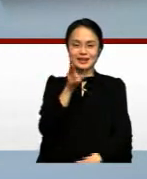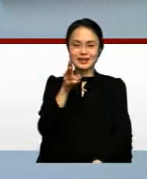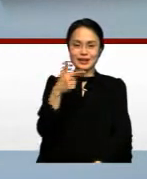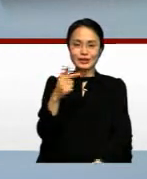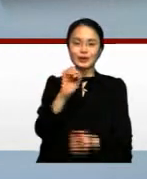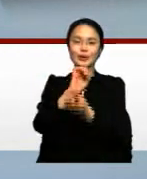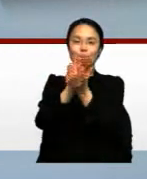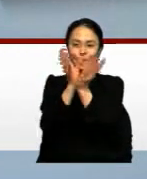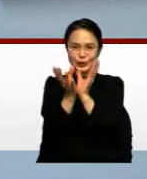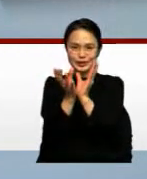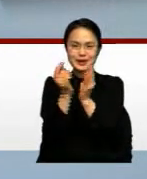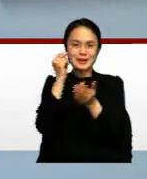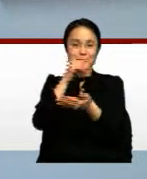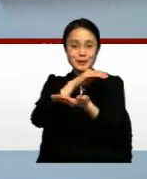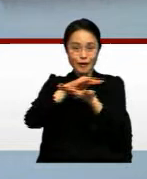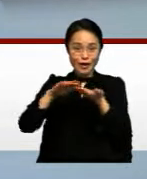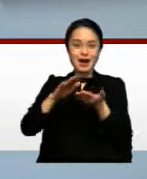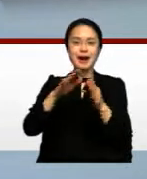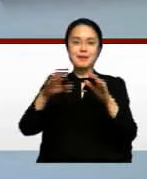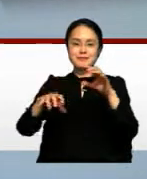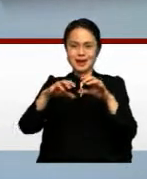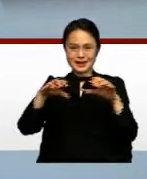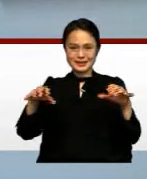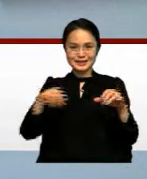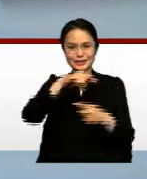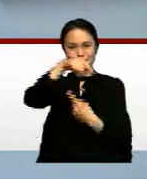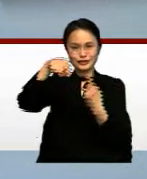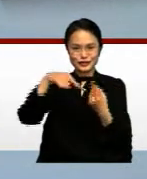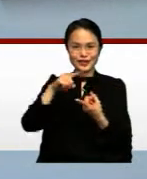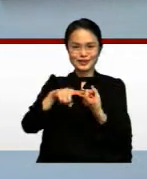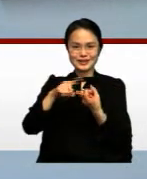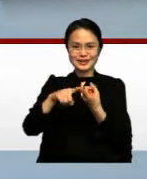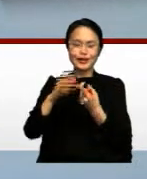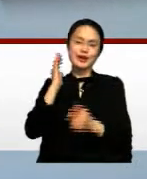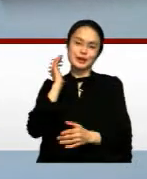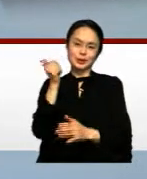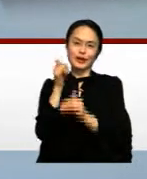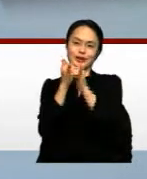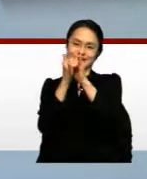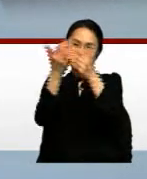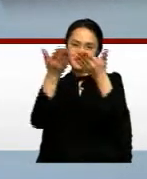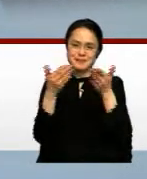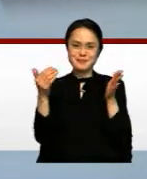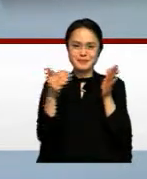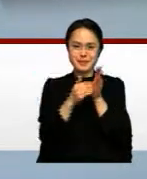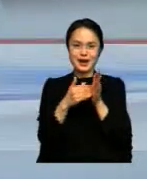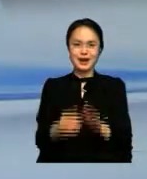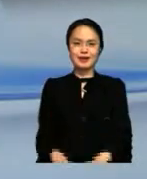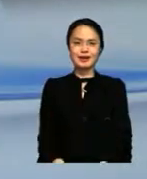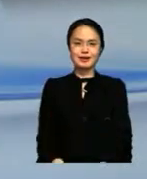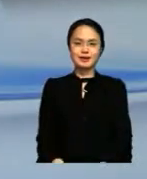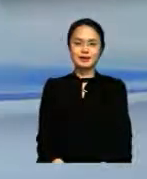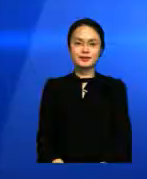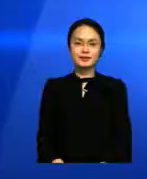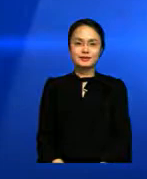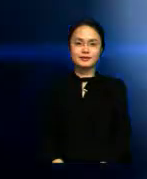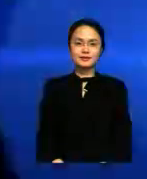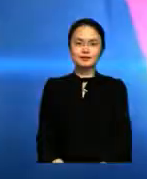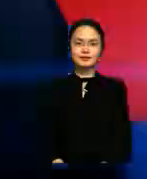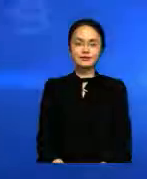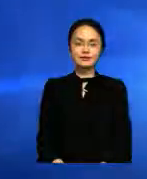주목받고 있는데요. 지난주에는 농촌 체험관도 준공돼 성장 가능성은 더욱 높아졌습니다. 보도에 유승환 기자입니다.